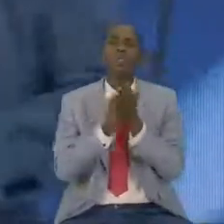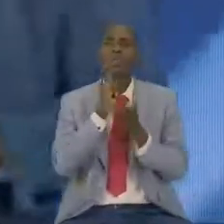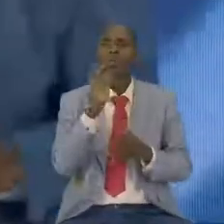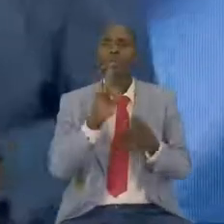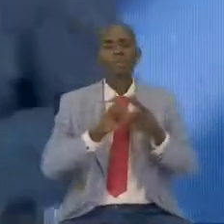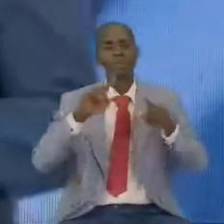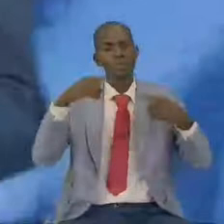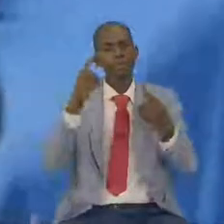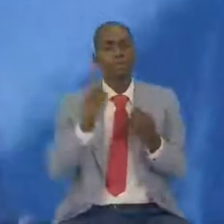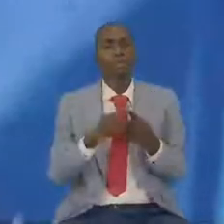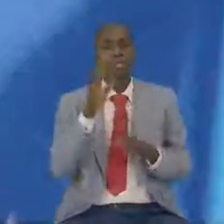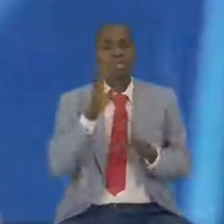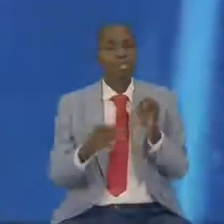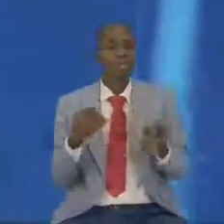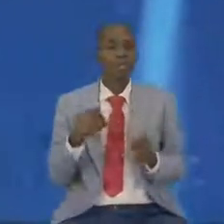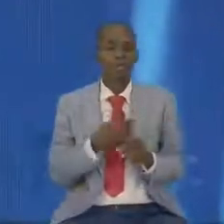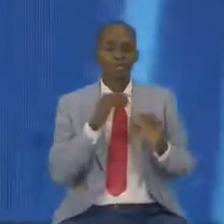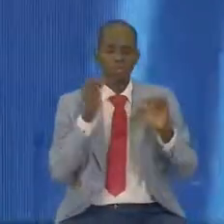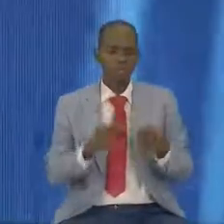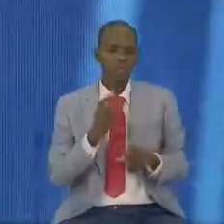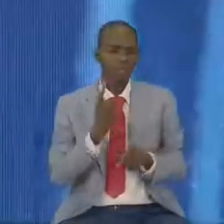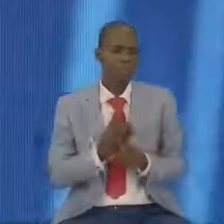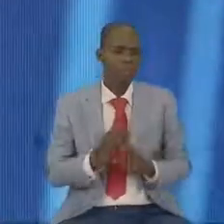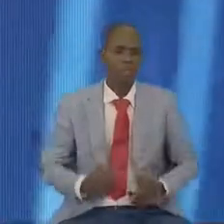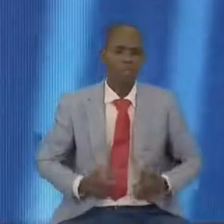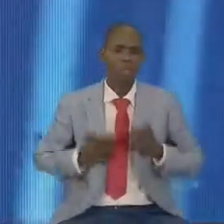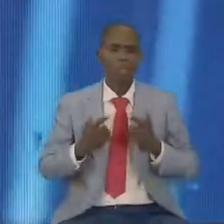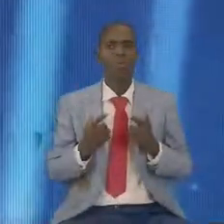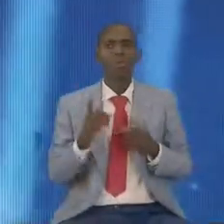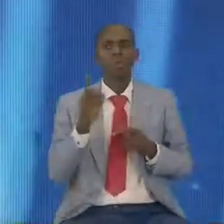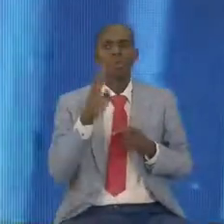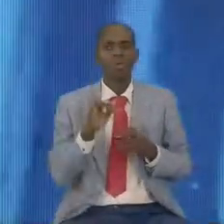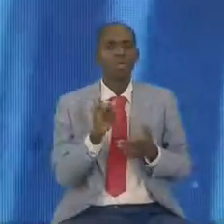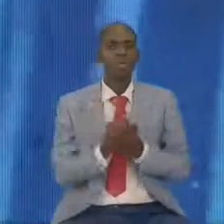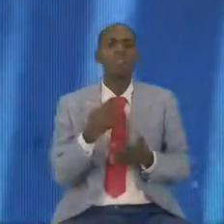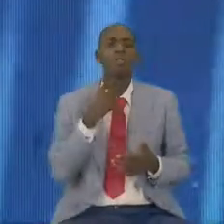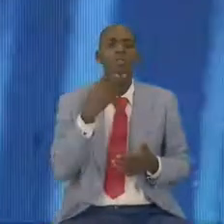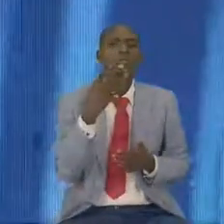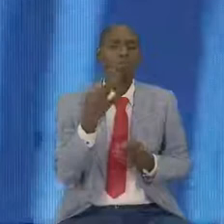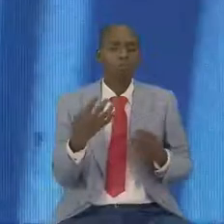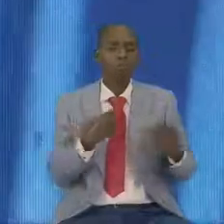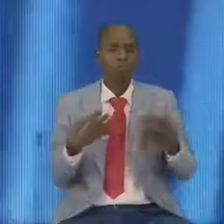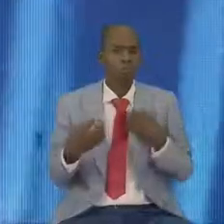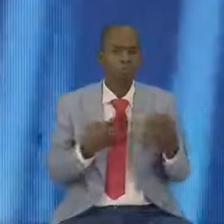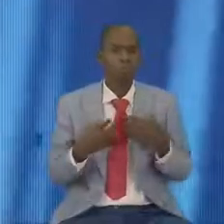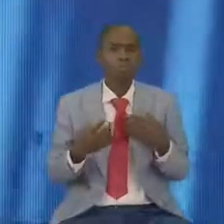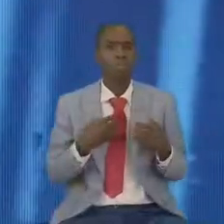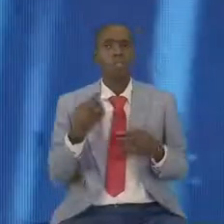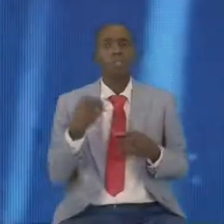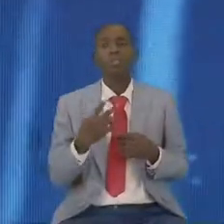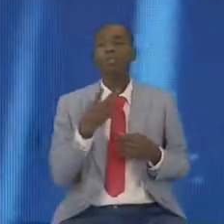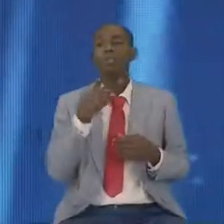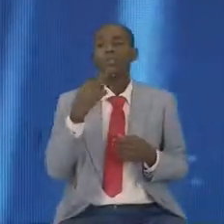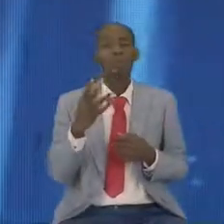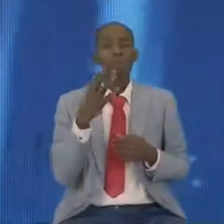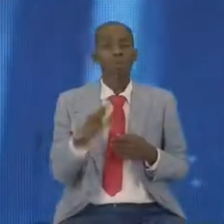Si nous pouvons mener une vie et la voix des plaintes et la voix des murmures et la voix